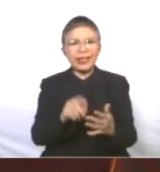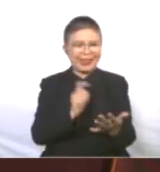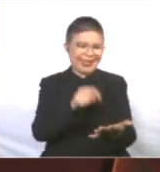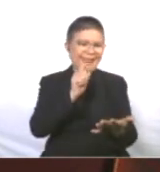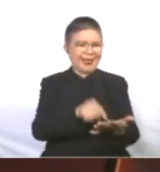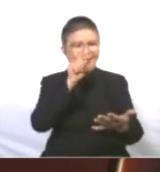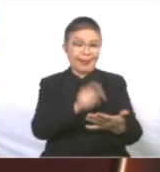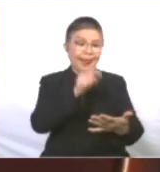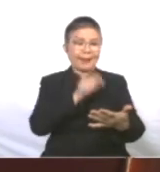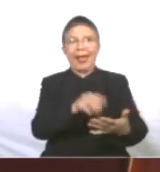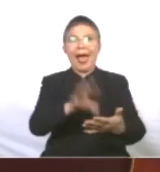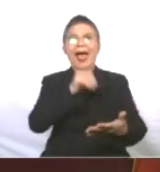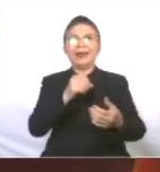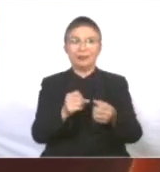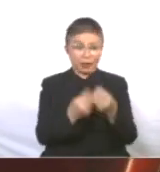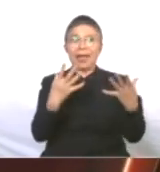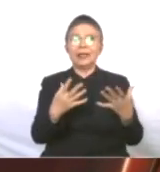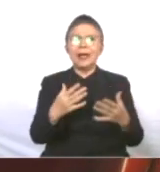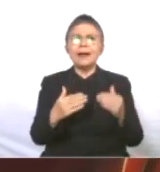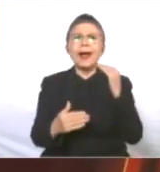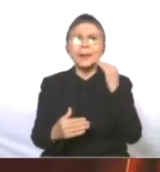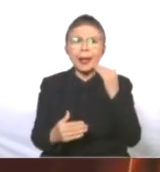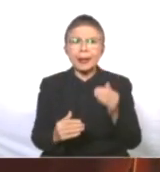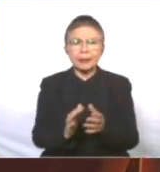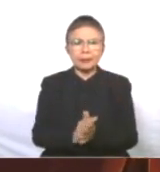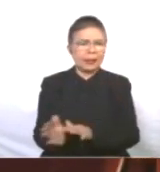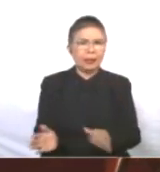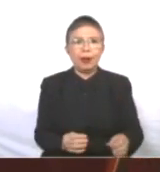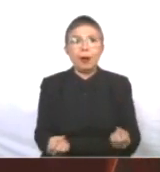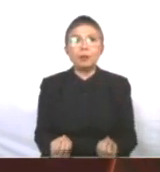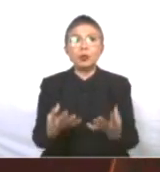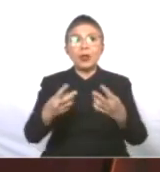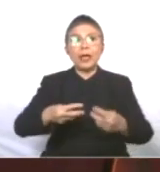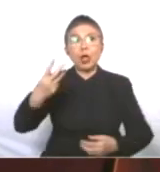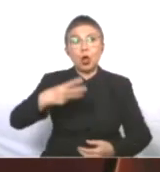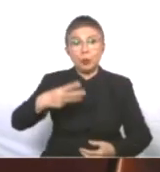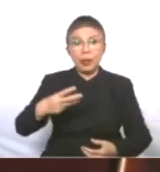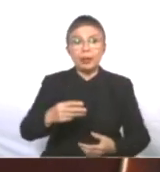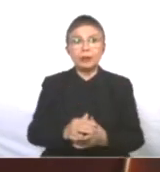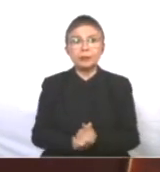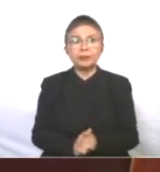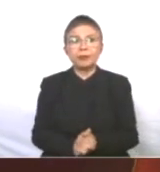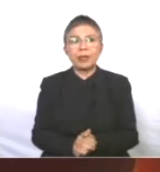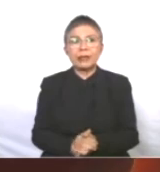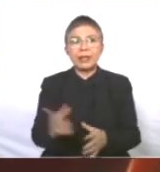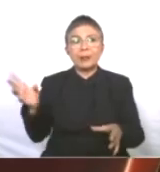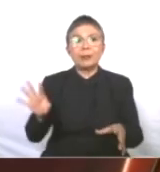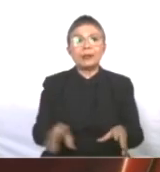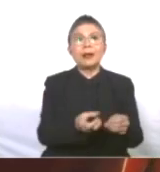klik, tinggal konfirmasi, selesai. Mempermudah. Lalu untuk masalah pertumbuhan ekonomi, Pak, tadi saya bicara masalah